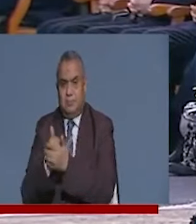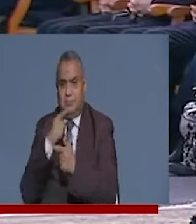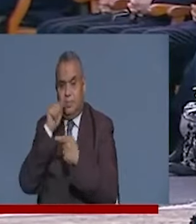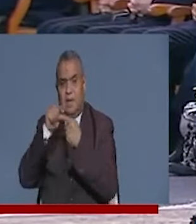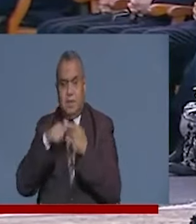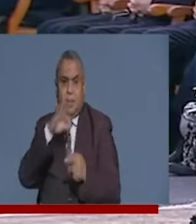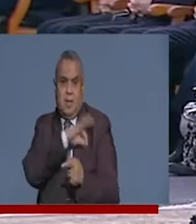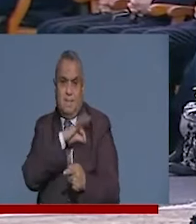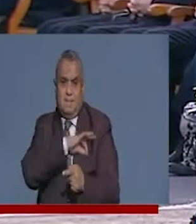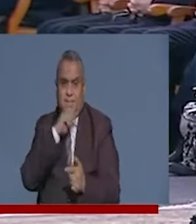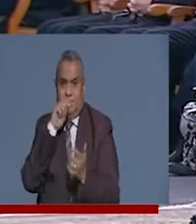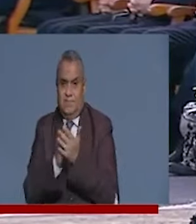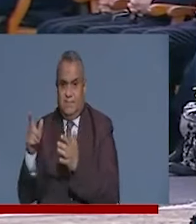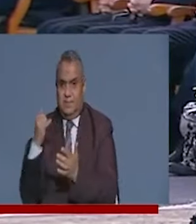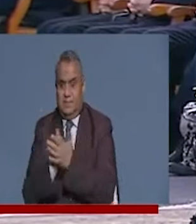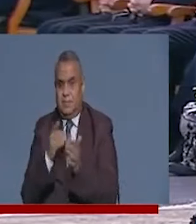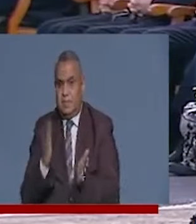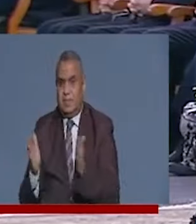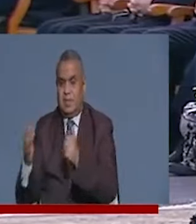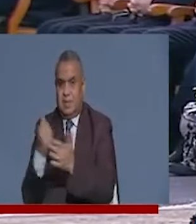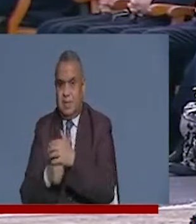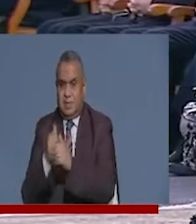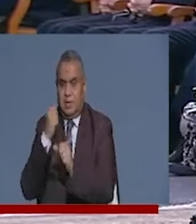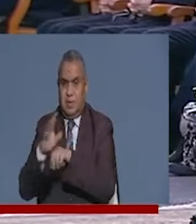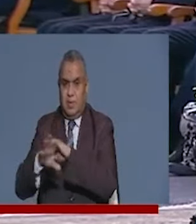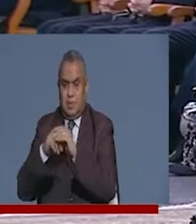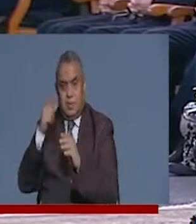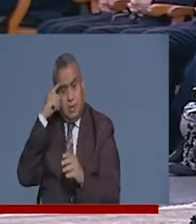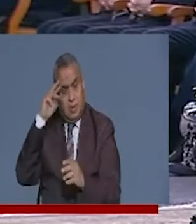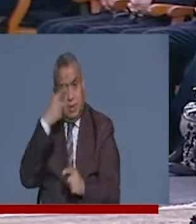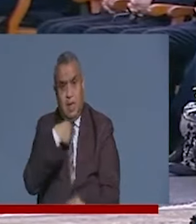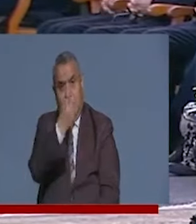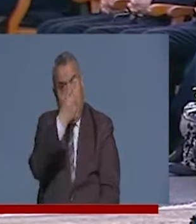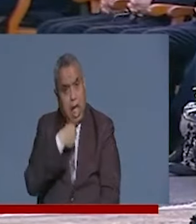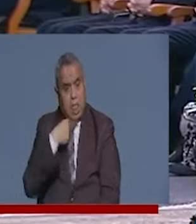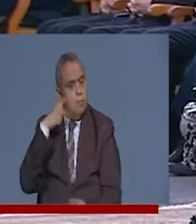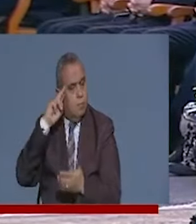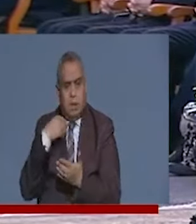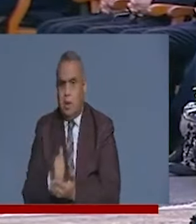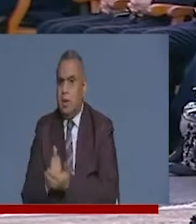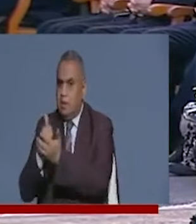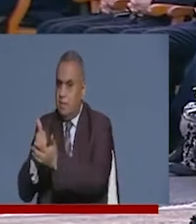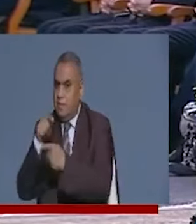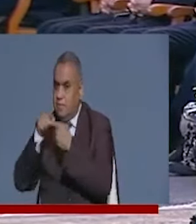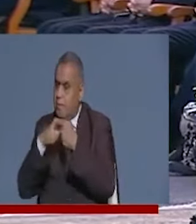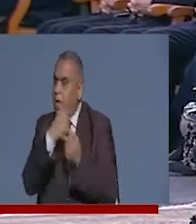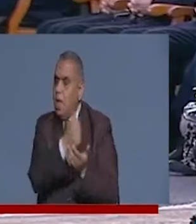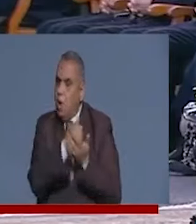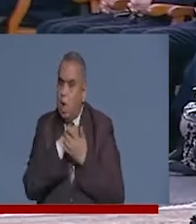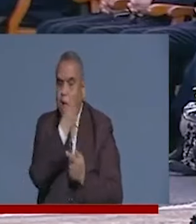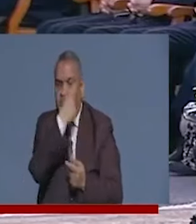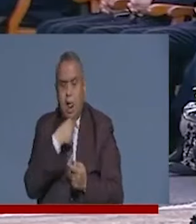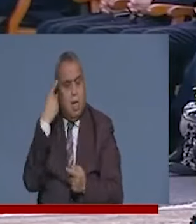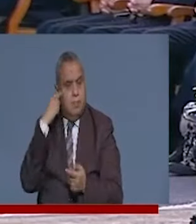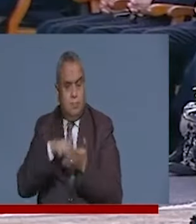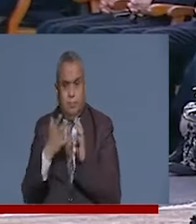بتاعته، وهو غالبا دلوقتي اللي بيتصرف منها هو العوائد. لكن حضرتك اللي تؤمر بيه يا فندم نزود شوية عشان اللي حضرتك امرت